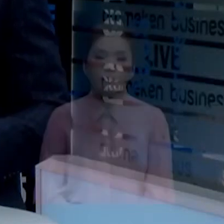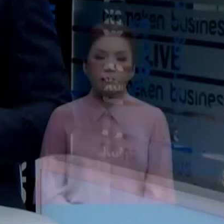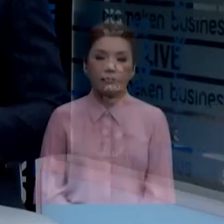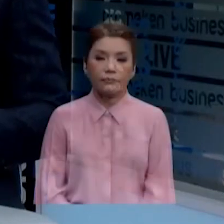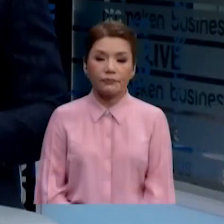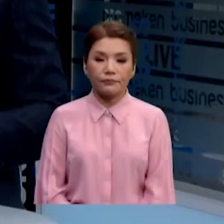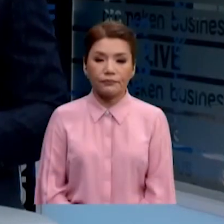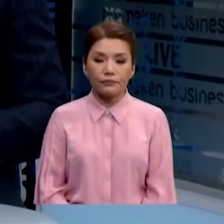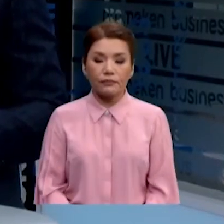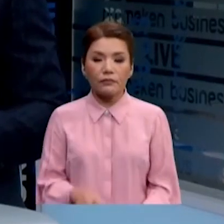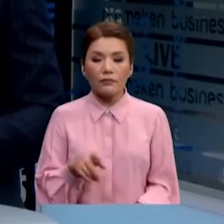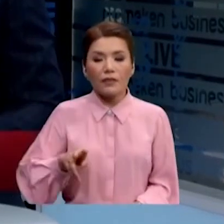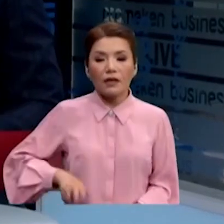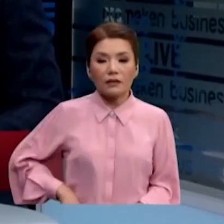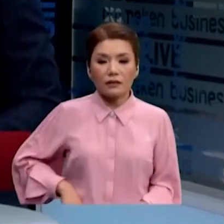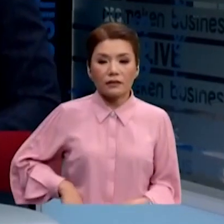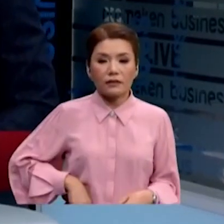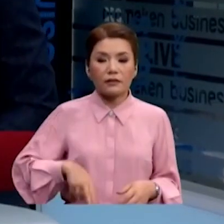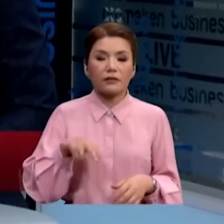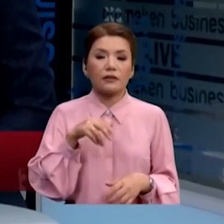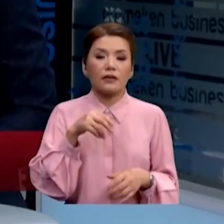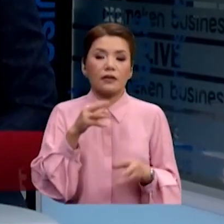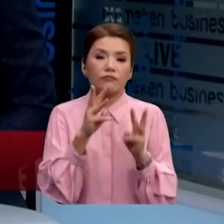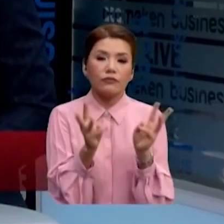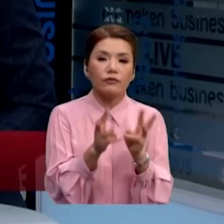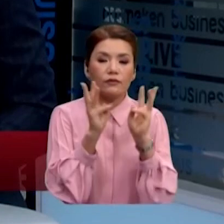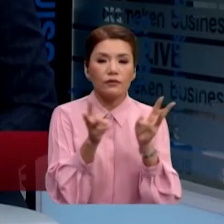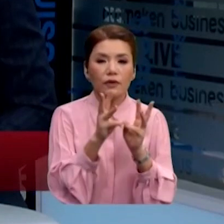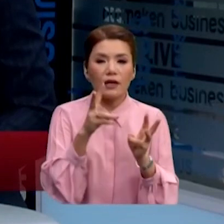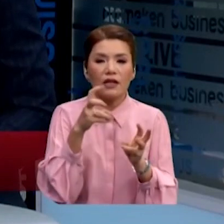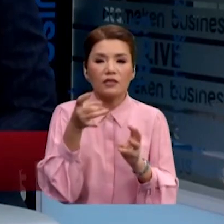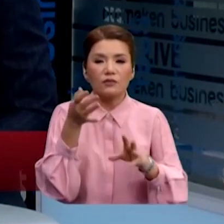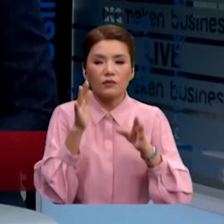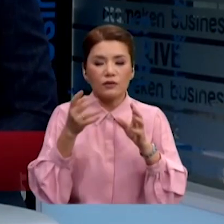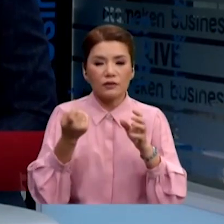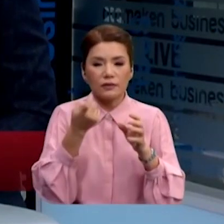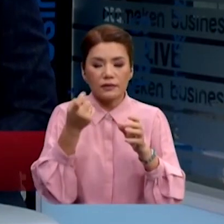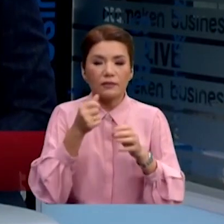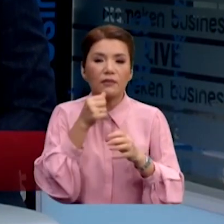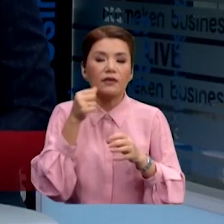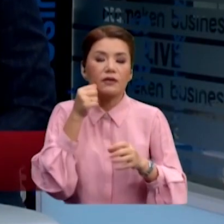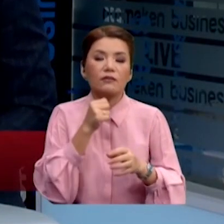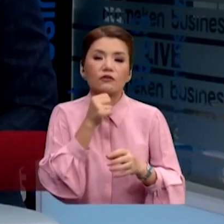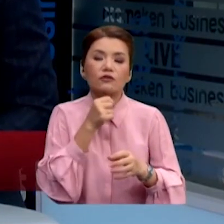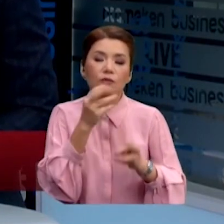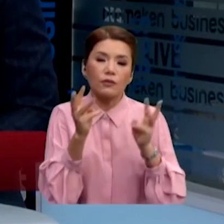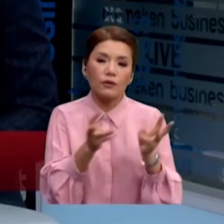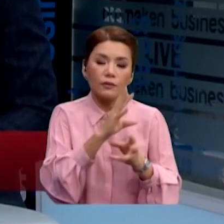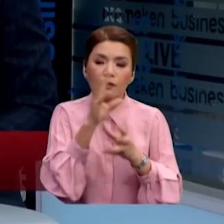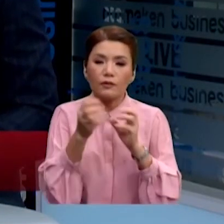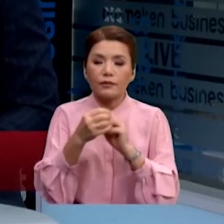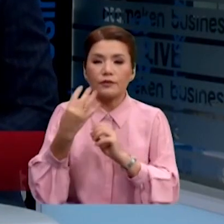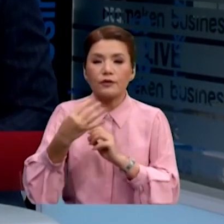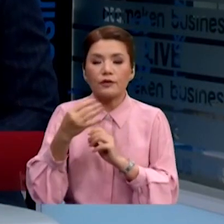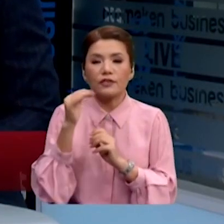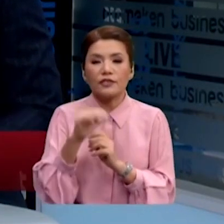Реальный тюремный срок получил директор сгоревшего басаманского лесхоза. В сентябре прошлого года здесь произошел пожар, в результате которого пострадало почти 40